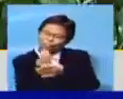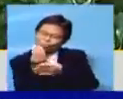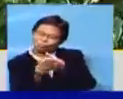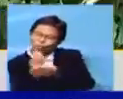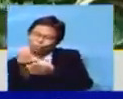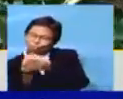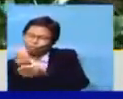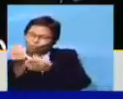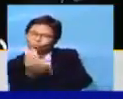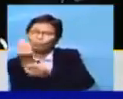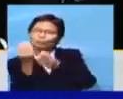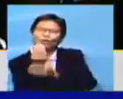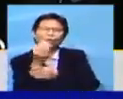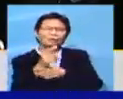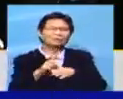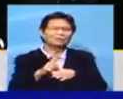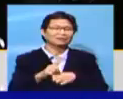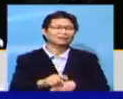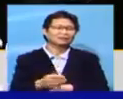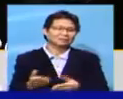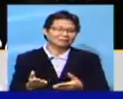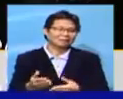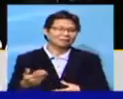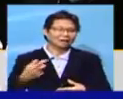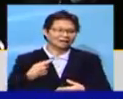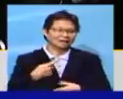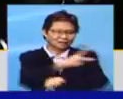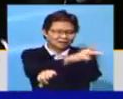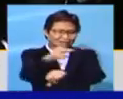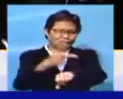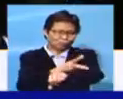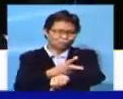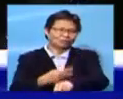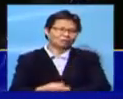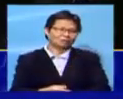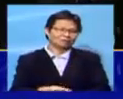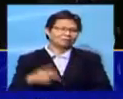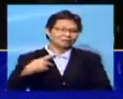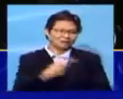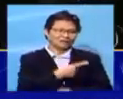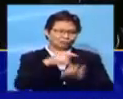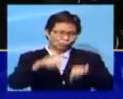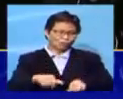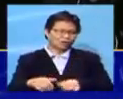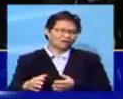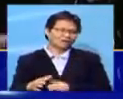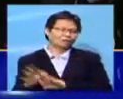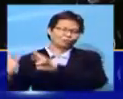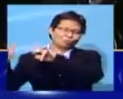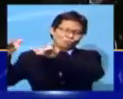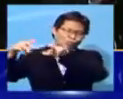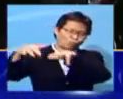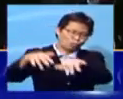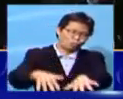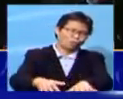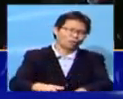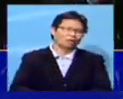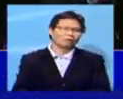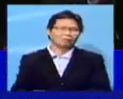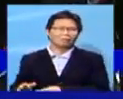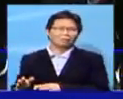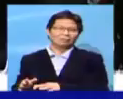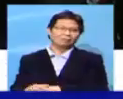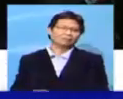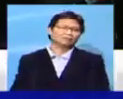di kawasan kejiranan ke kita boleh kumpul sekali habis-habis kita kerja